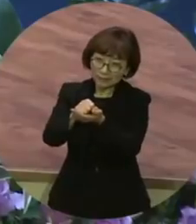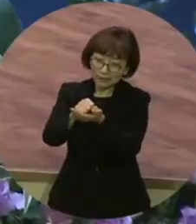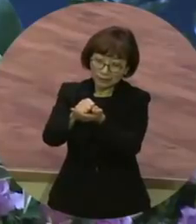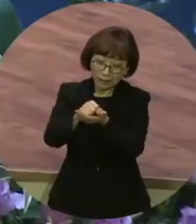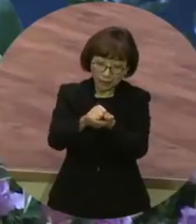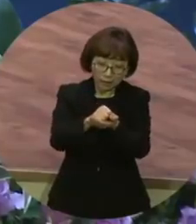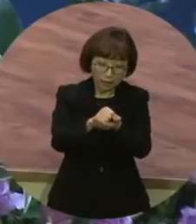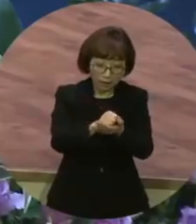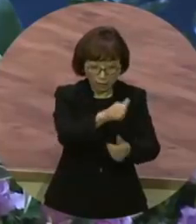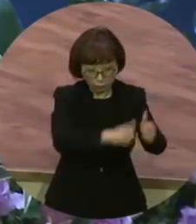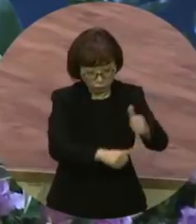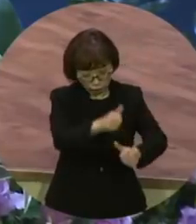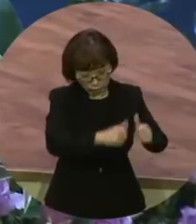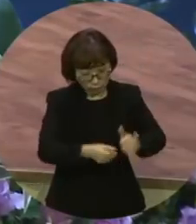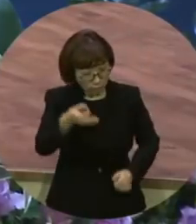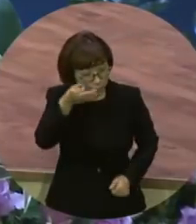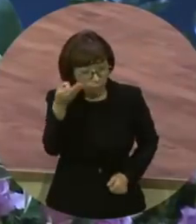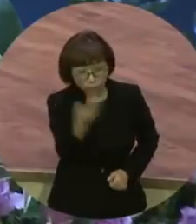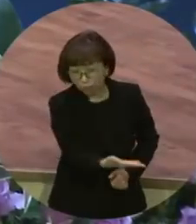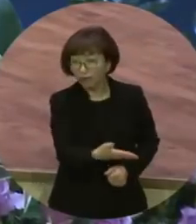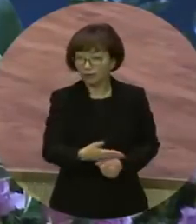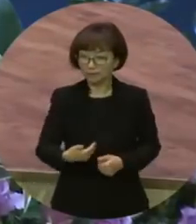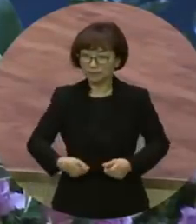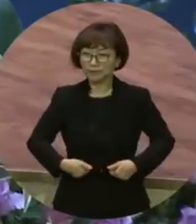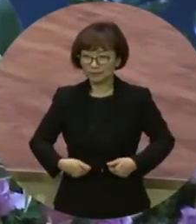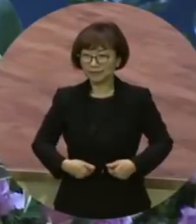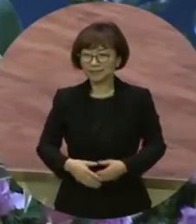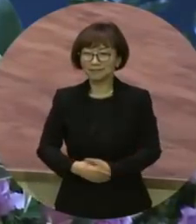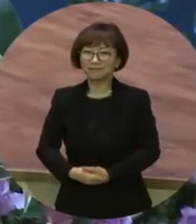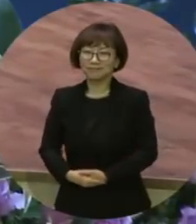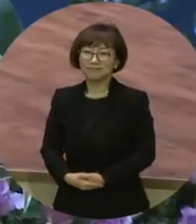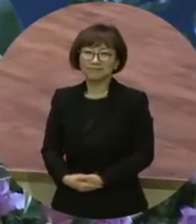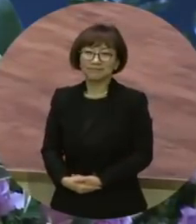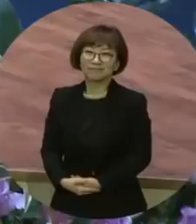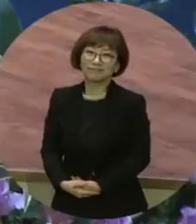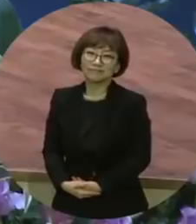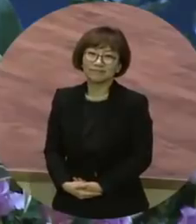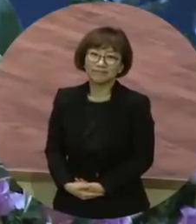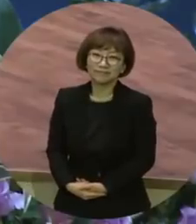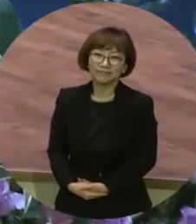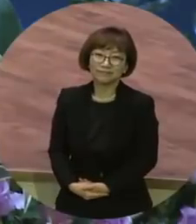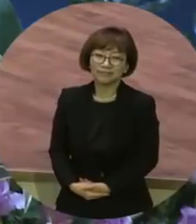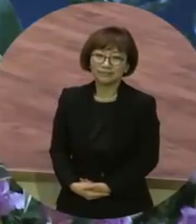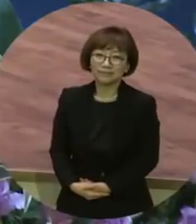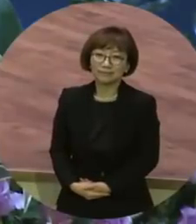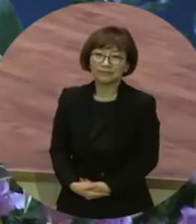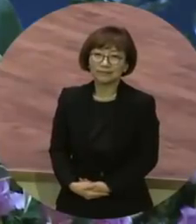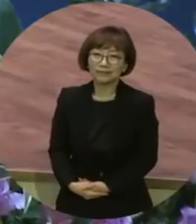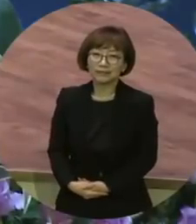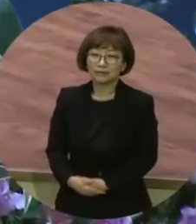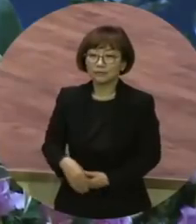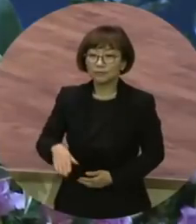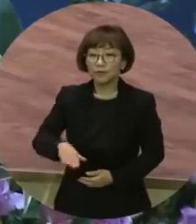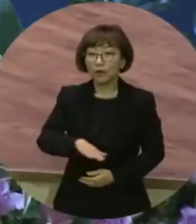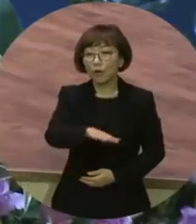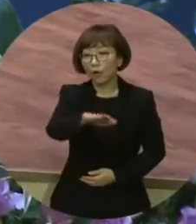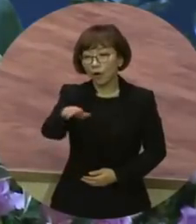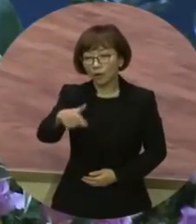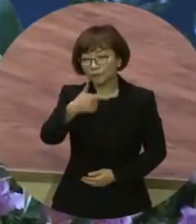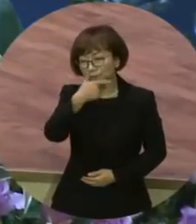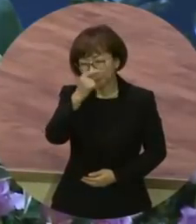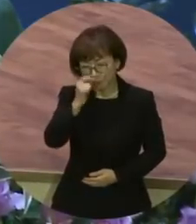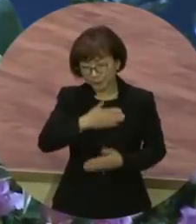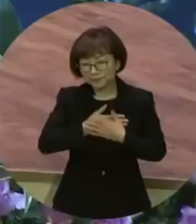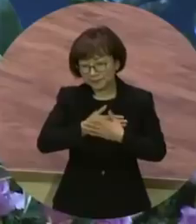되면 인생 예배가 될 수 있다는 것을 우리가 후대에게 보여줘야 될 줄 믿습니다. 부족하고 실패해도 우리는 무한 도전할